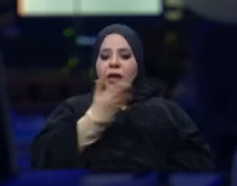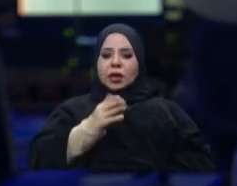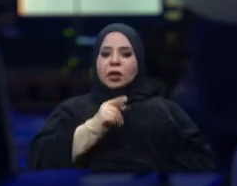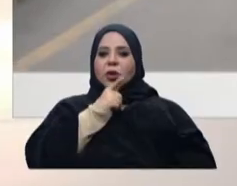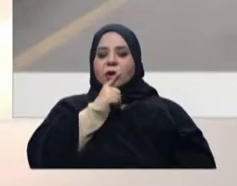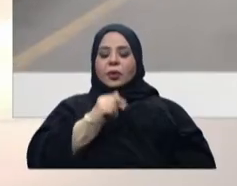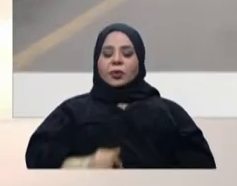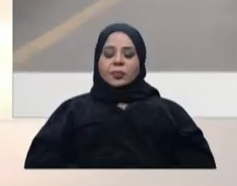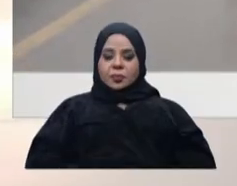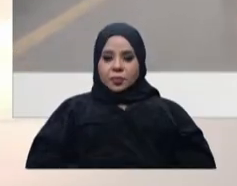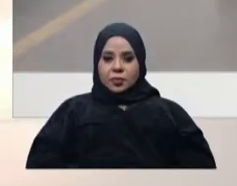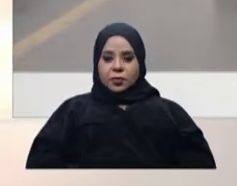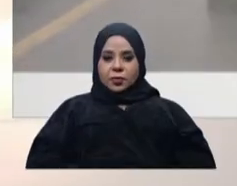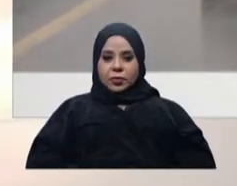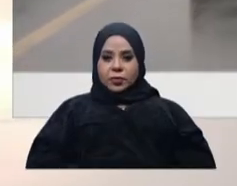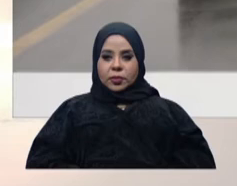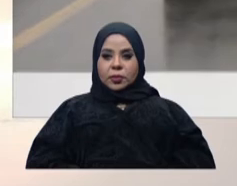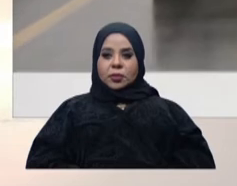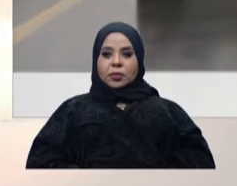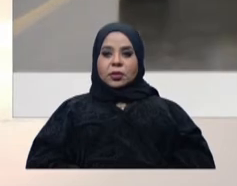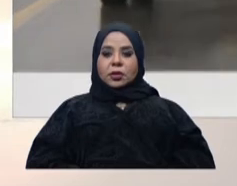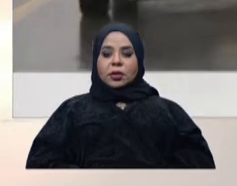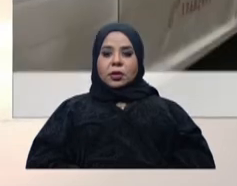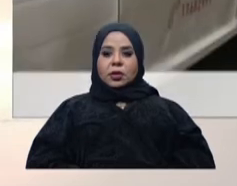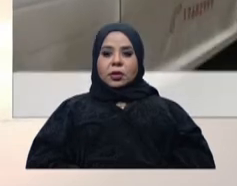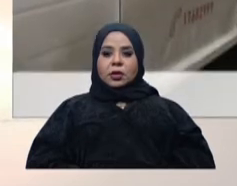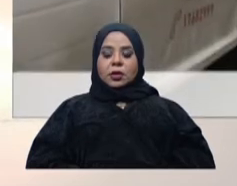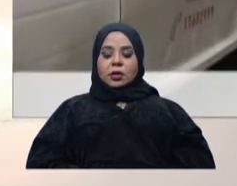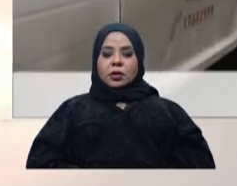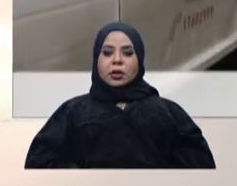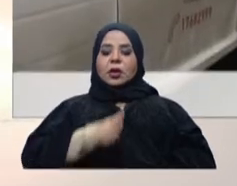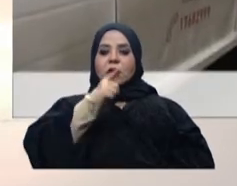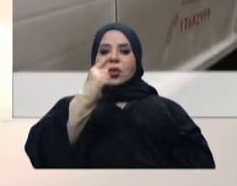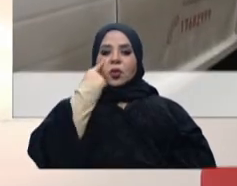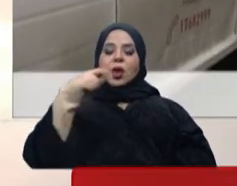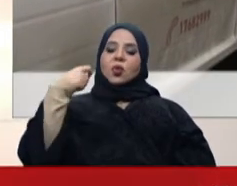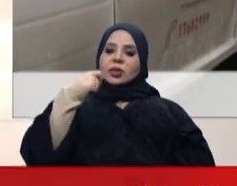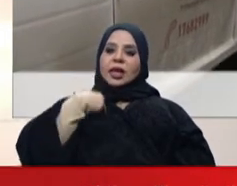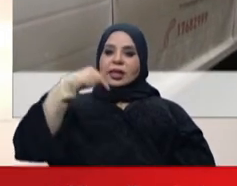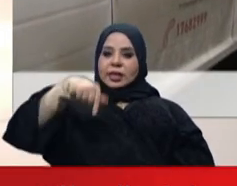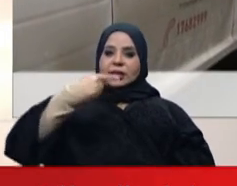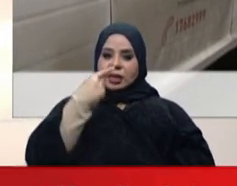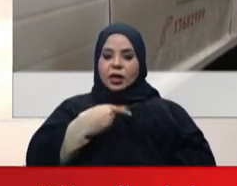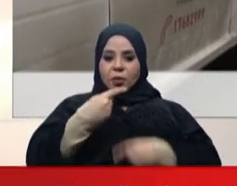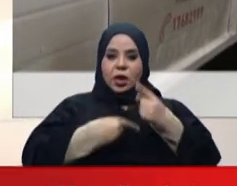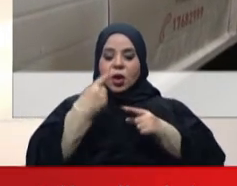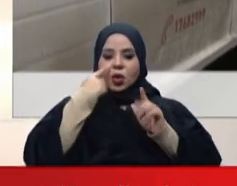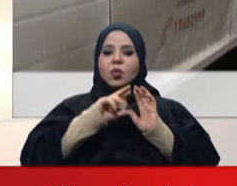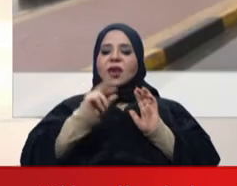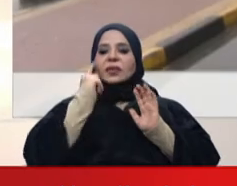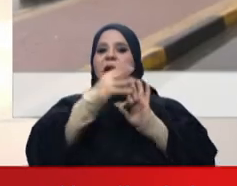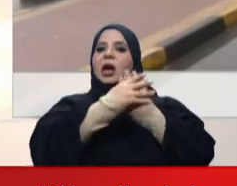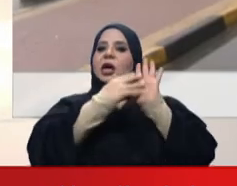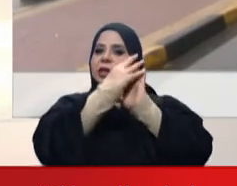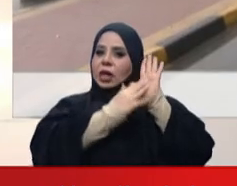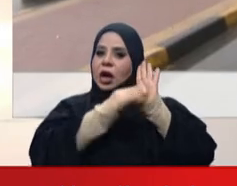وجميع المشاهدين. بالنسبة لوزارة الأشغال، قامت الوزارة هذا العام بتطوير خطة طوارئ وآلية